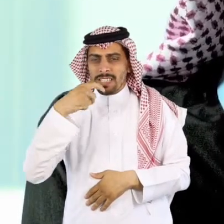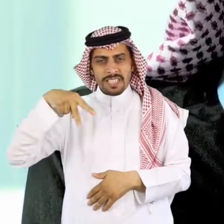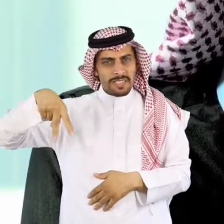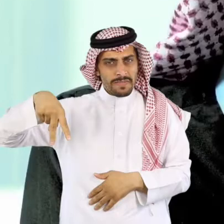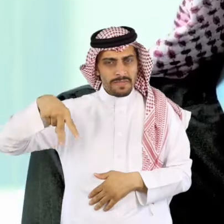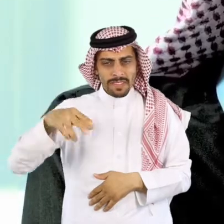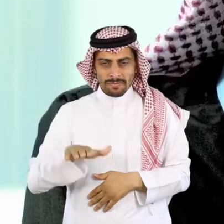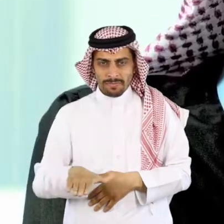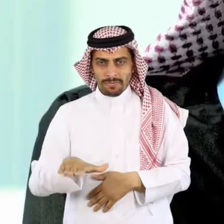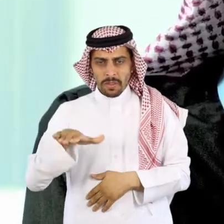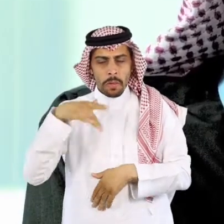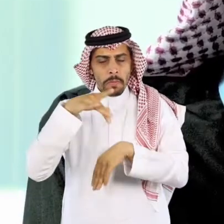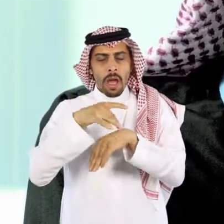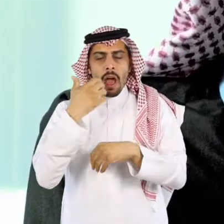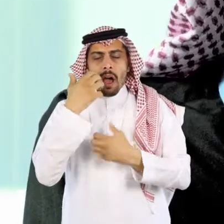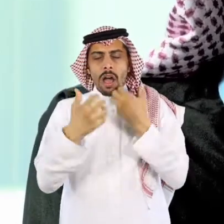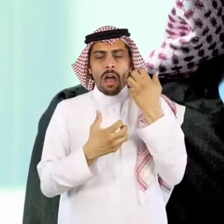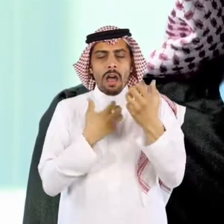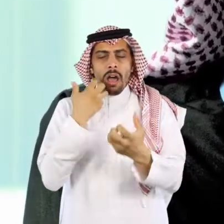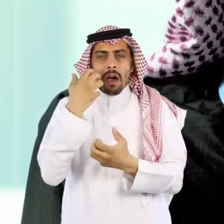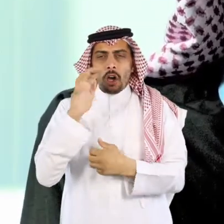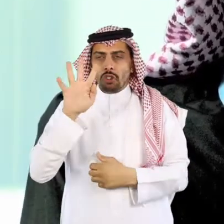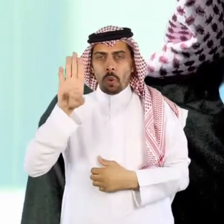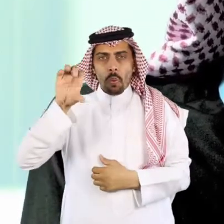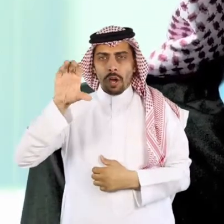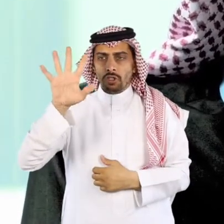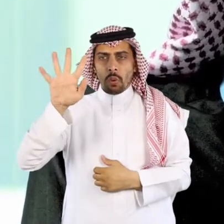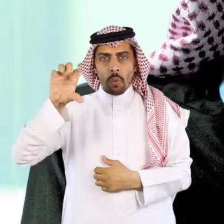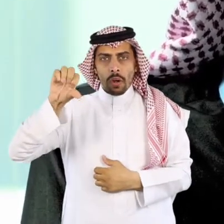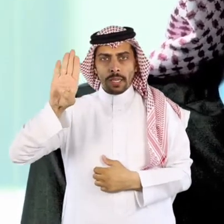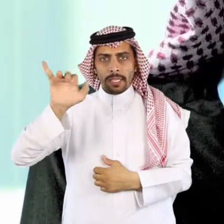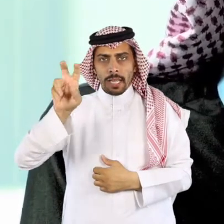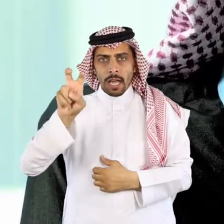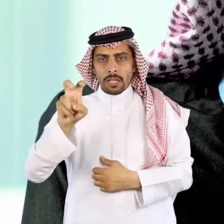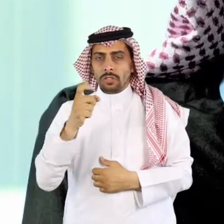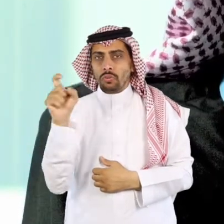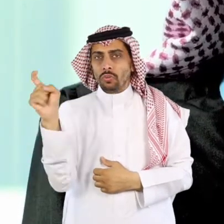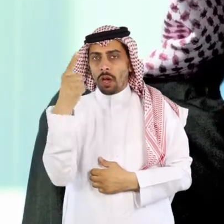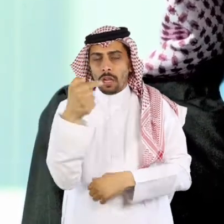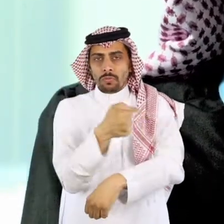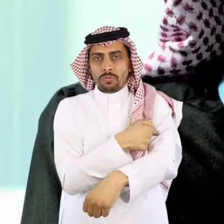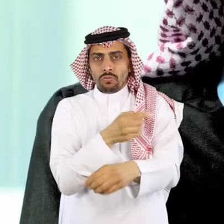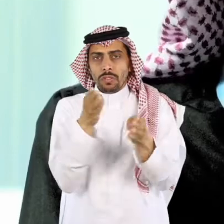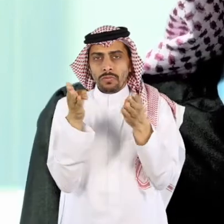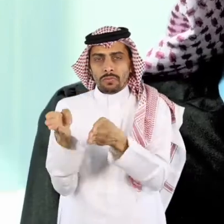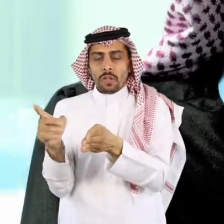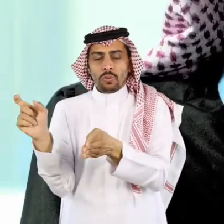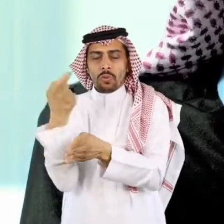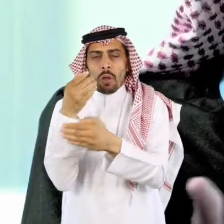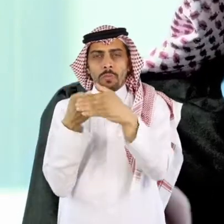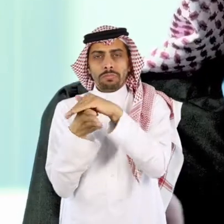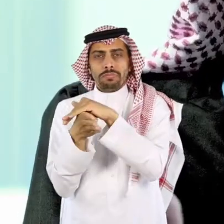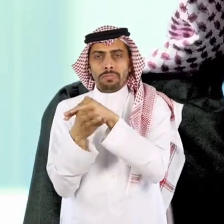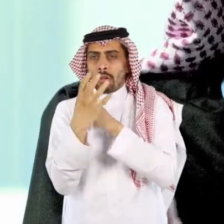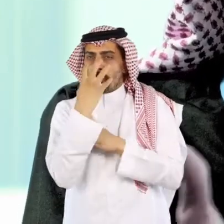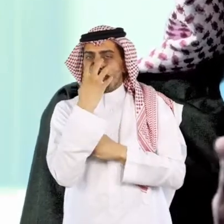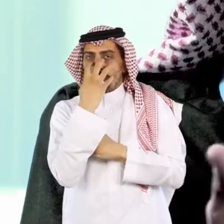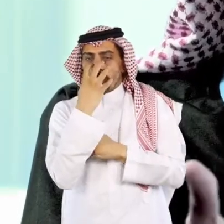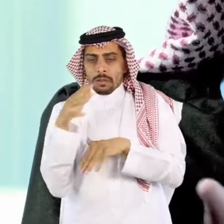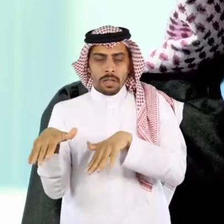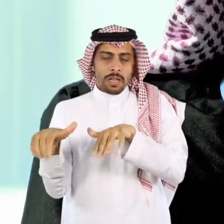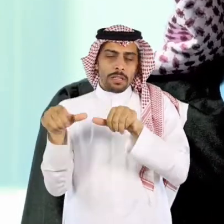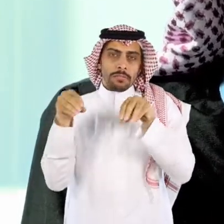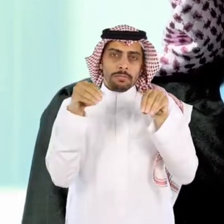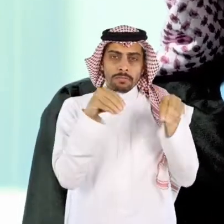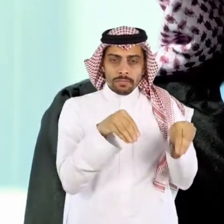9 سنوات كان حمى شوكية، وتنومت في المستشفى يمكن تقريبا شهر، وبعدين طلعت ورجع الوضع